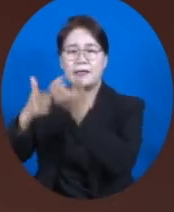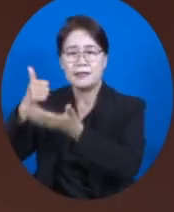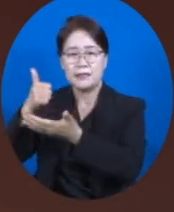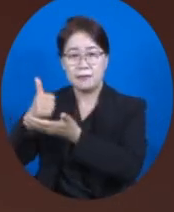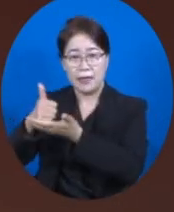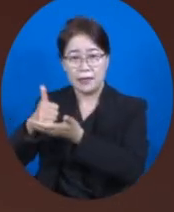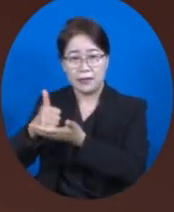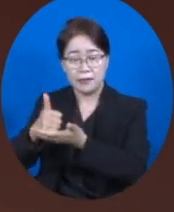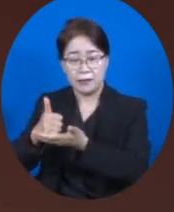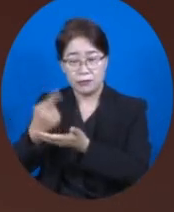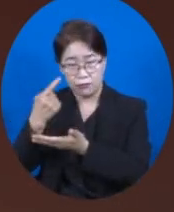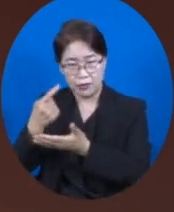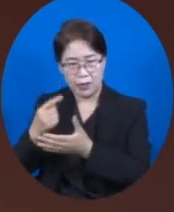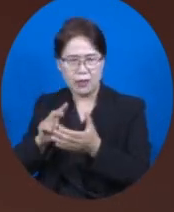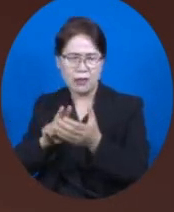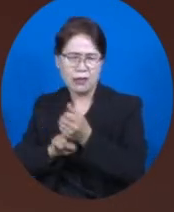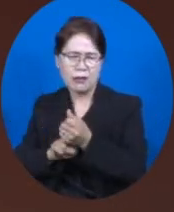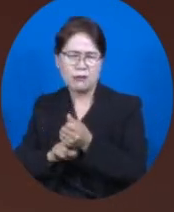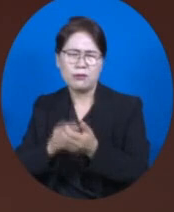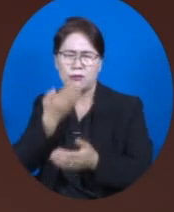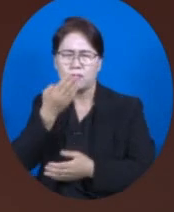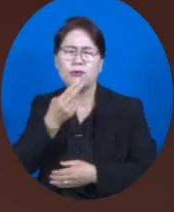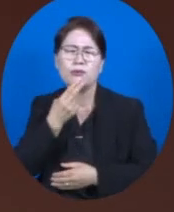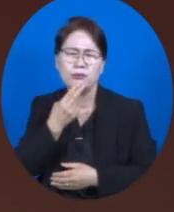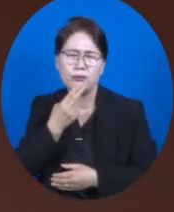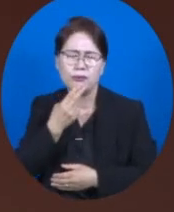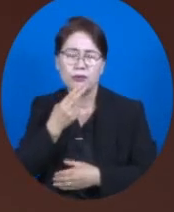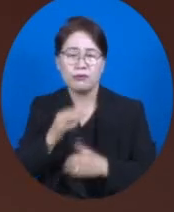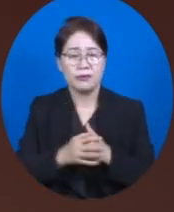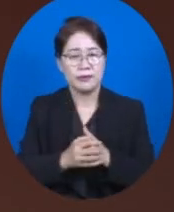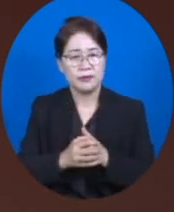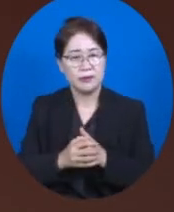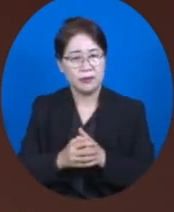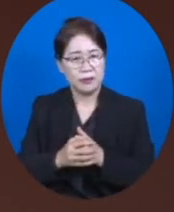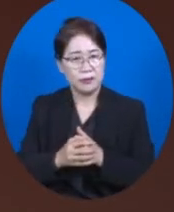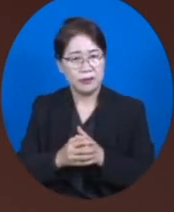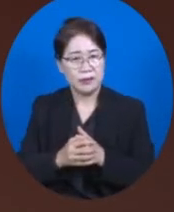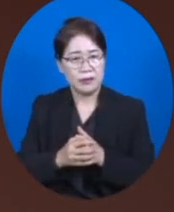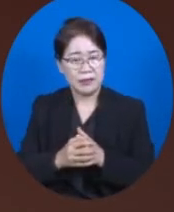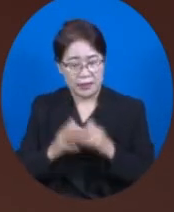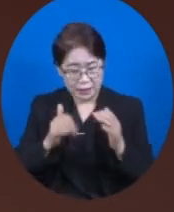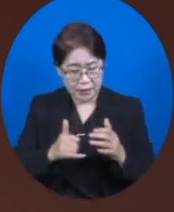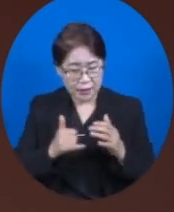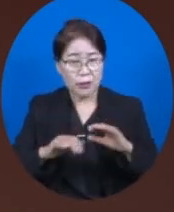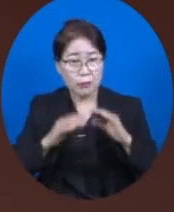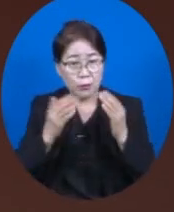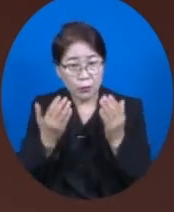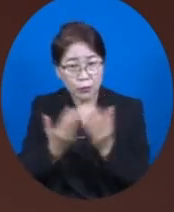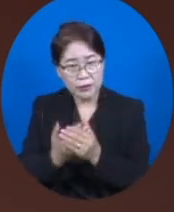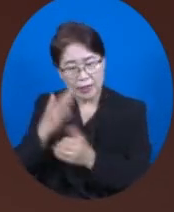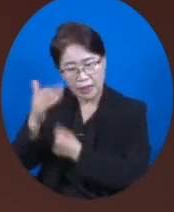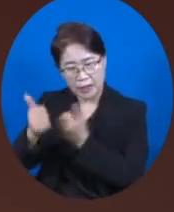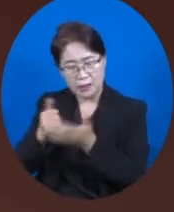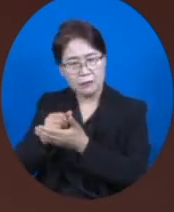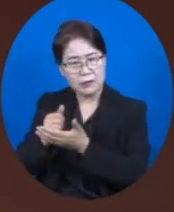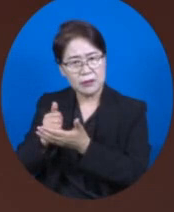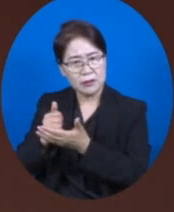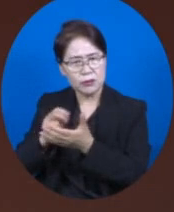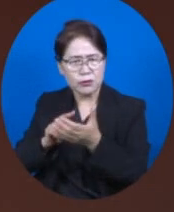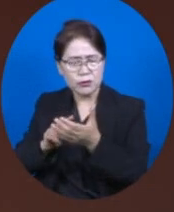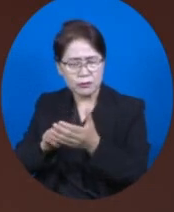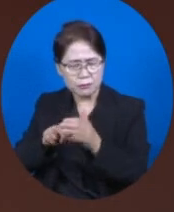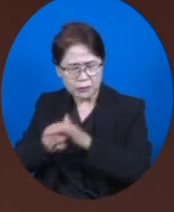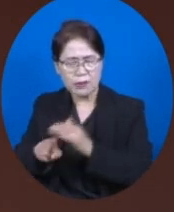하나님의 눈에 감추어질 수 있는 것이 아무것도 없다는 거예요 이 세상에 하나님의 눈을 피할 수 있는 곳이